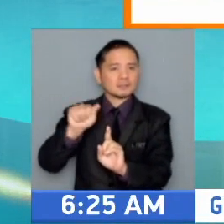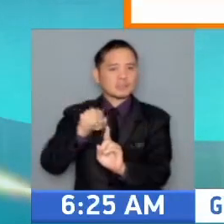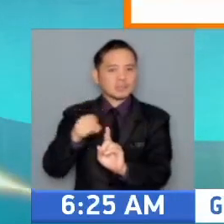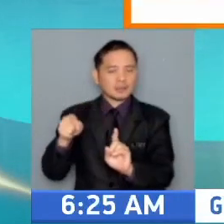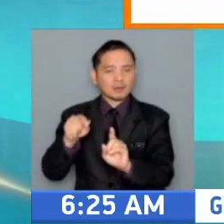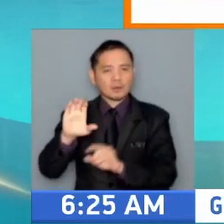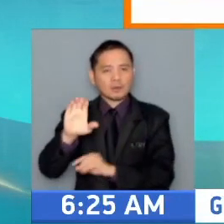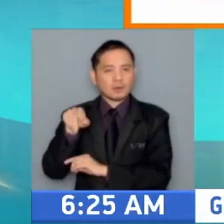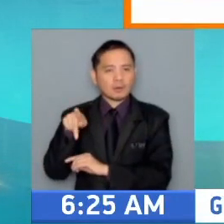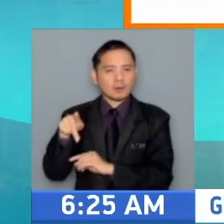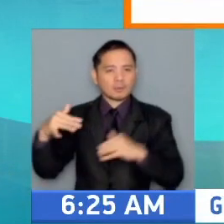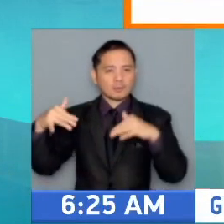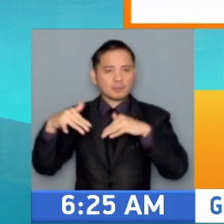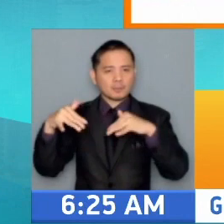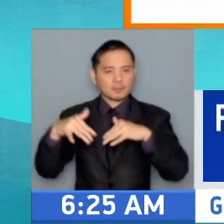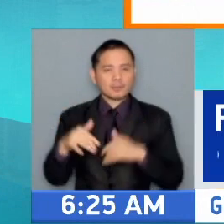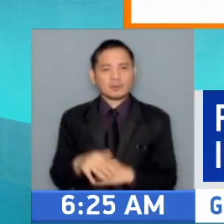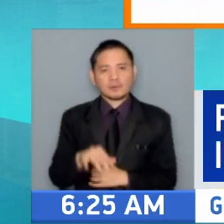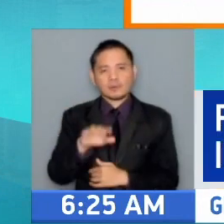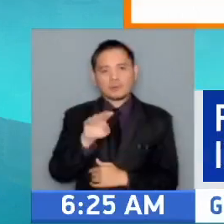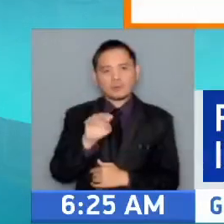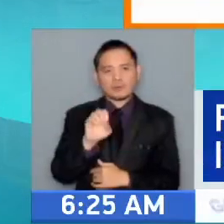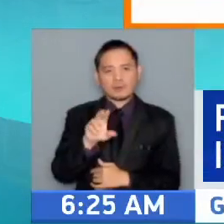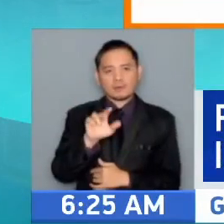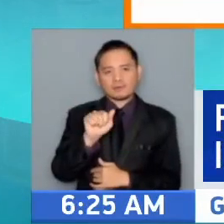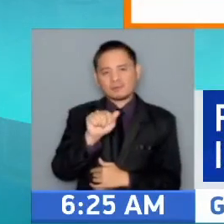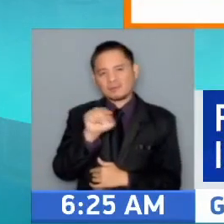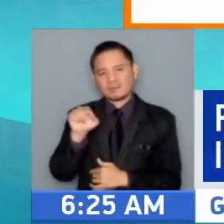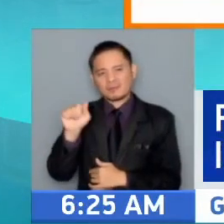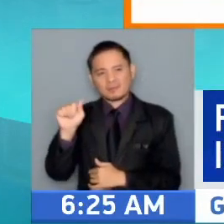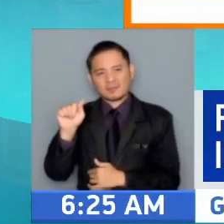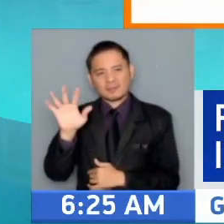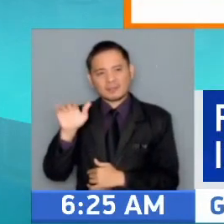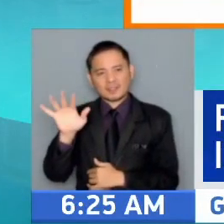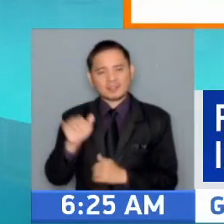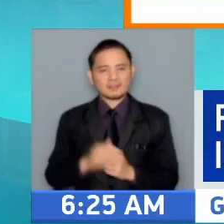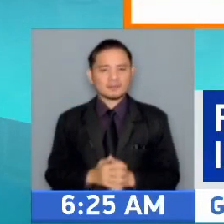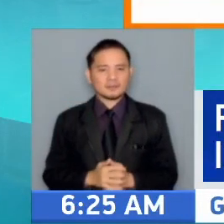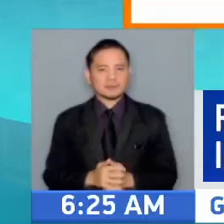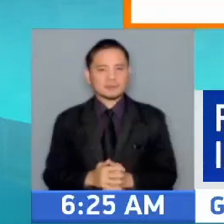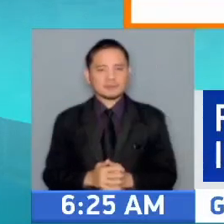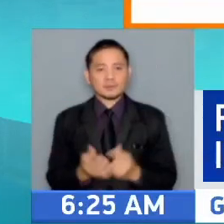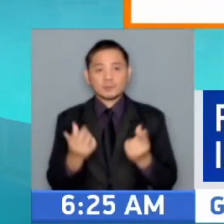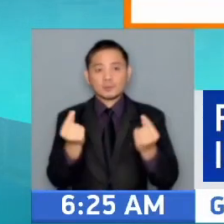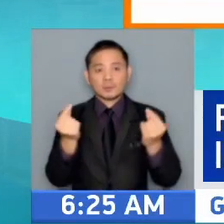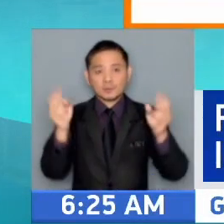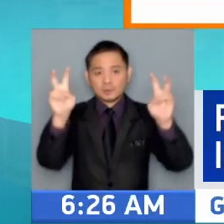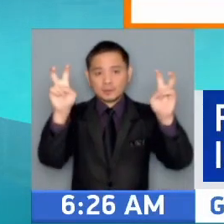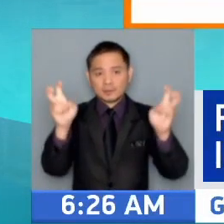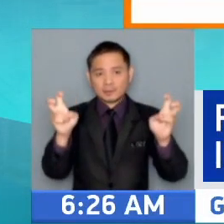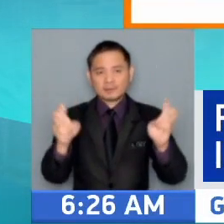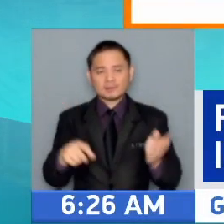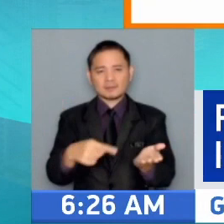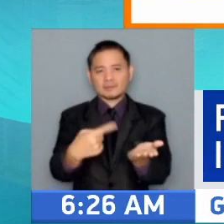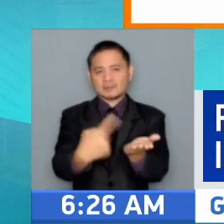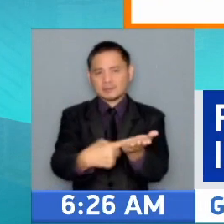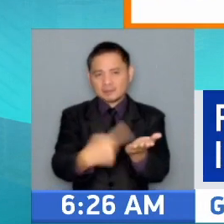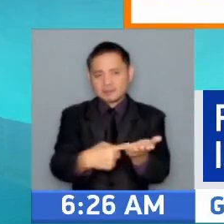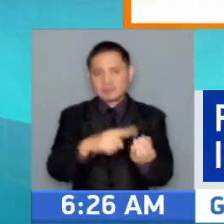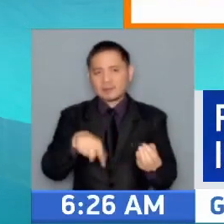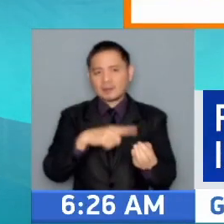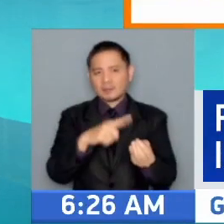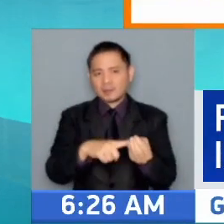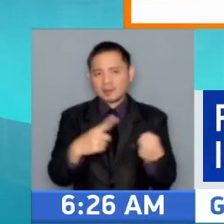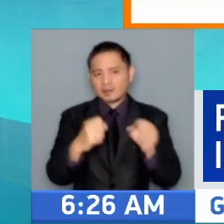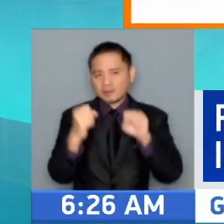Ayon kay Department of Foreign Affairs Undersecretary Charles Jose, kabilang sa mga tatalakayan sa pulong ang paggawa ng mga kasunduan para sa food